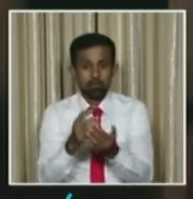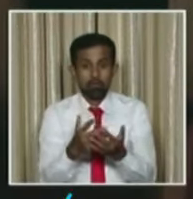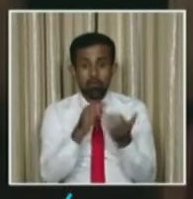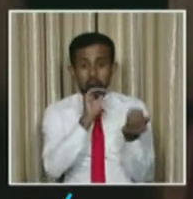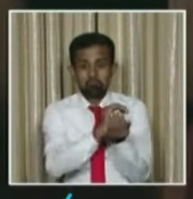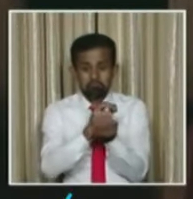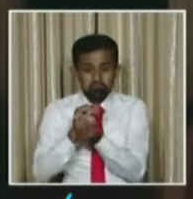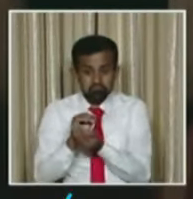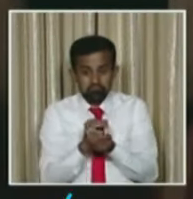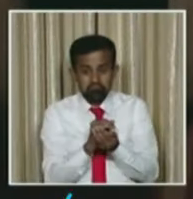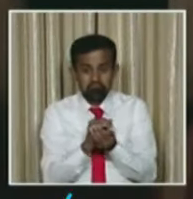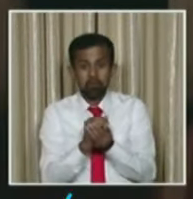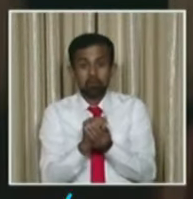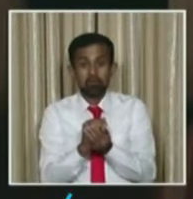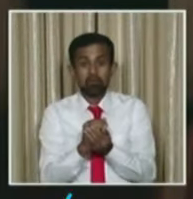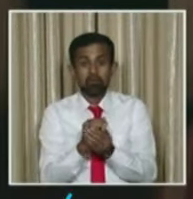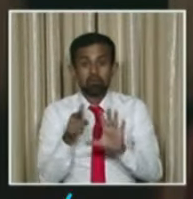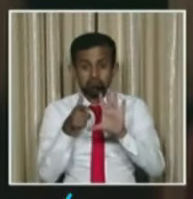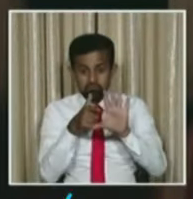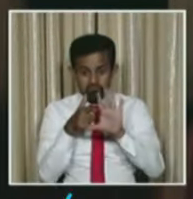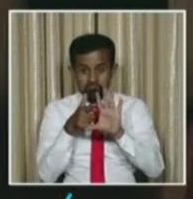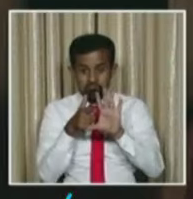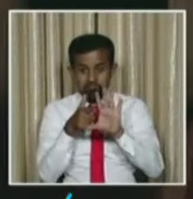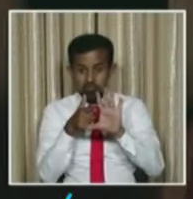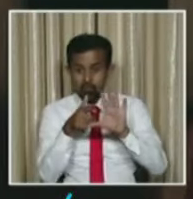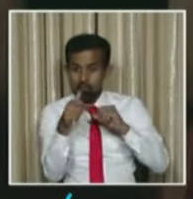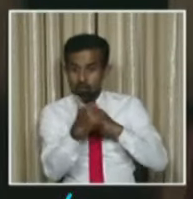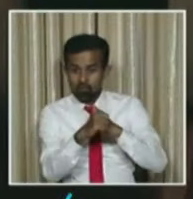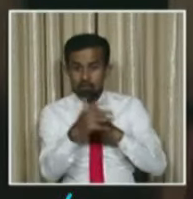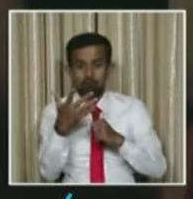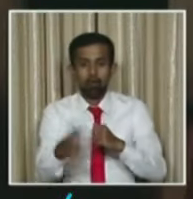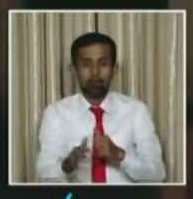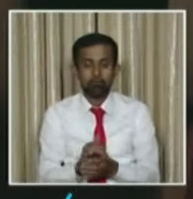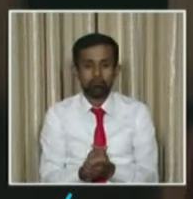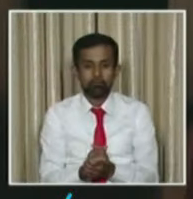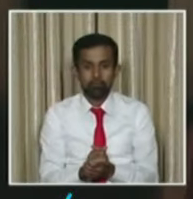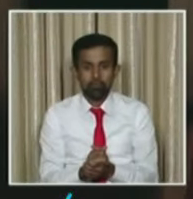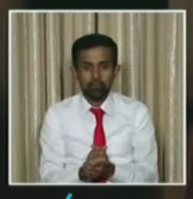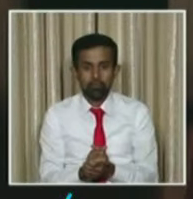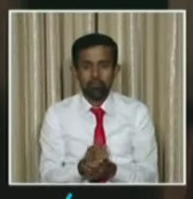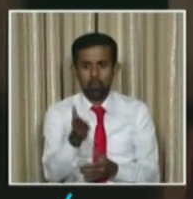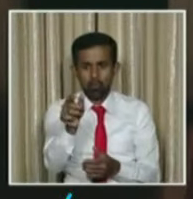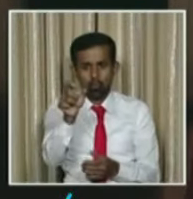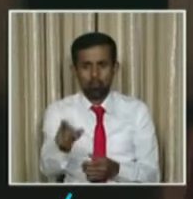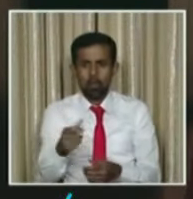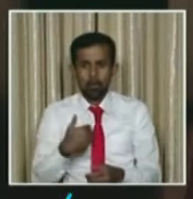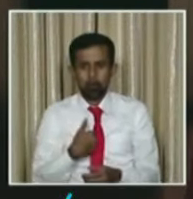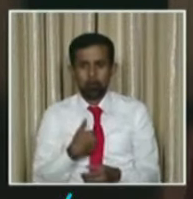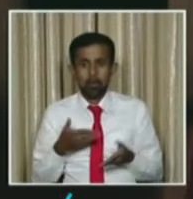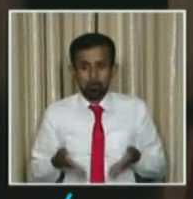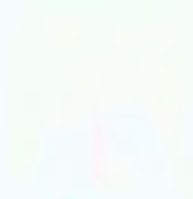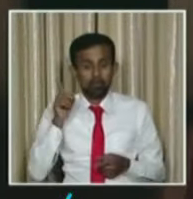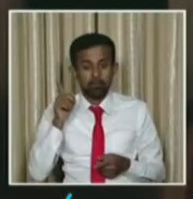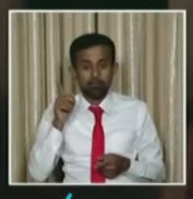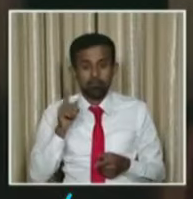ආරක්ෂක පද්ධතියක්, කැමරා පද්ධතියක් ළමා නිවාසයට සවි කරලා තියෙනවා. ඒක දැන් ඔබතුමාටත් මටත් මෙහෙ ඉඳලා